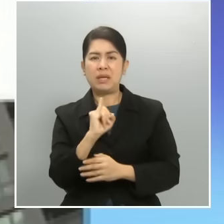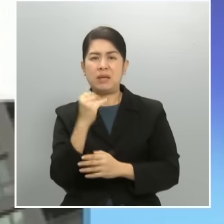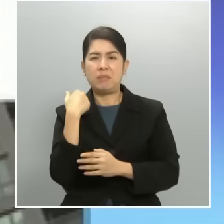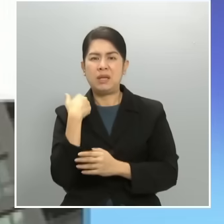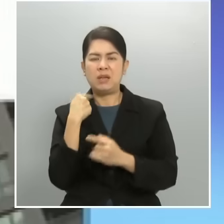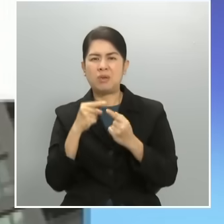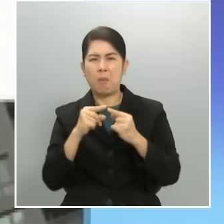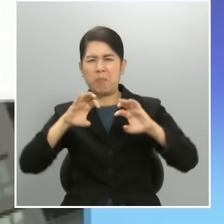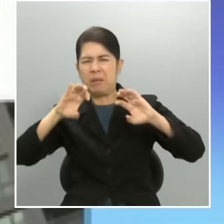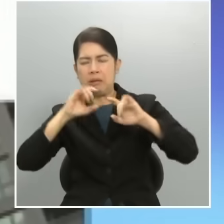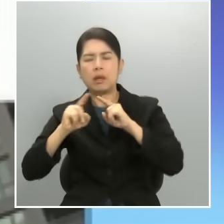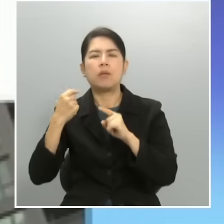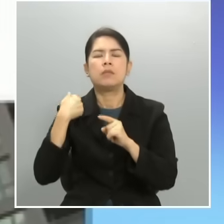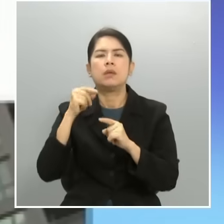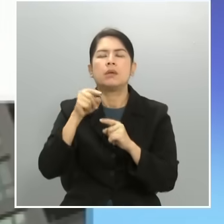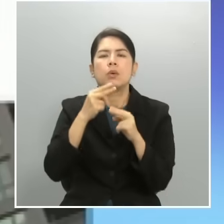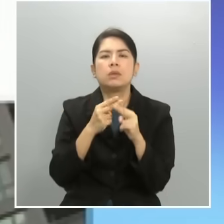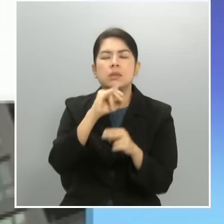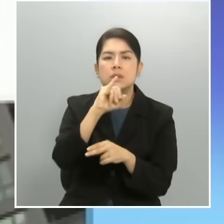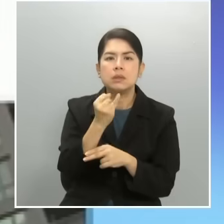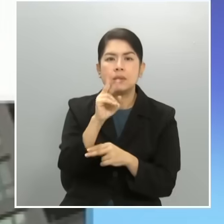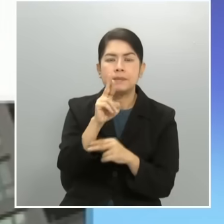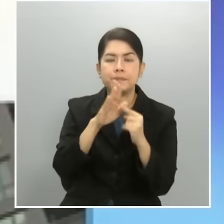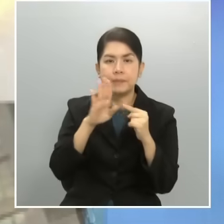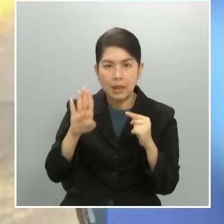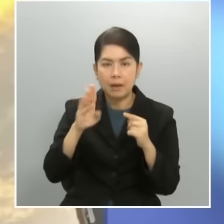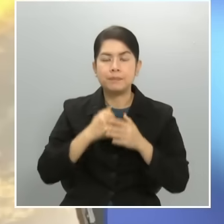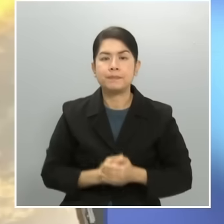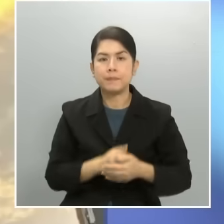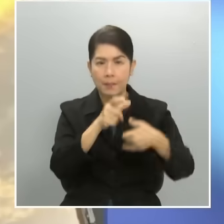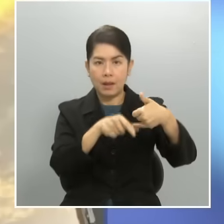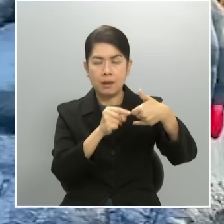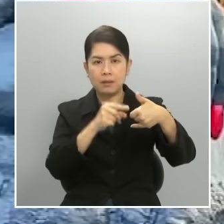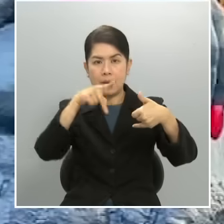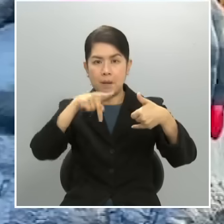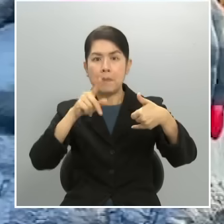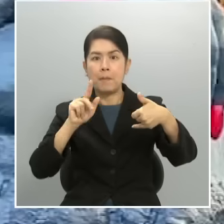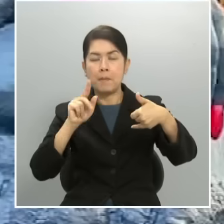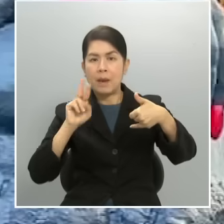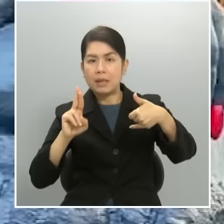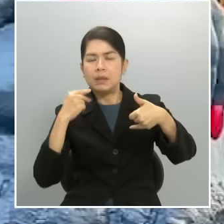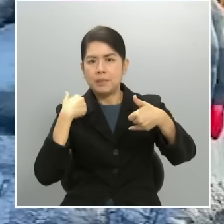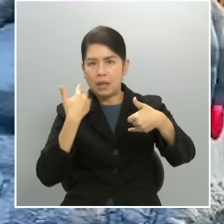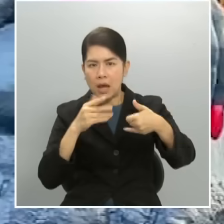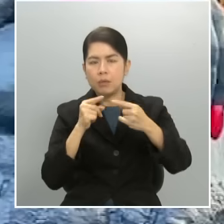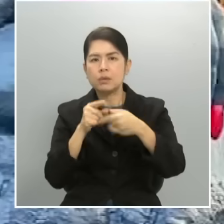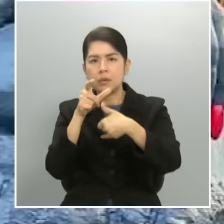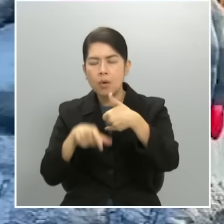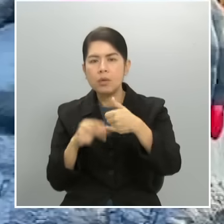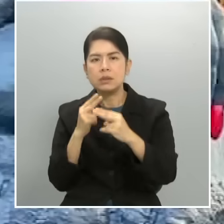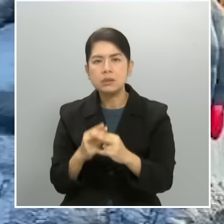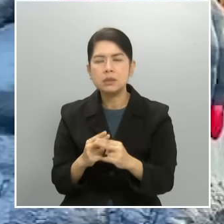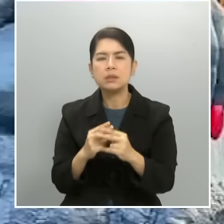คุณผู้ชมครับทีนี้นอกเหนือจากแครี่แล้วคุณผู้ชมครับยังมีอาจารย์ธงทองนะฮะอาจารย์ธงทองเองก็